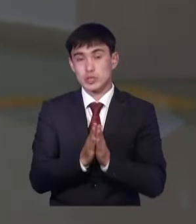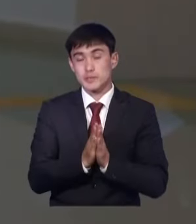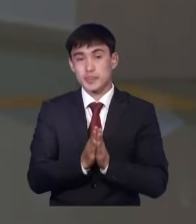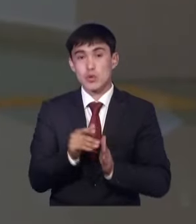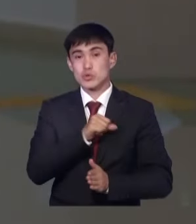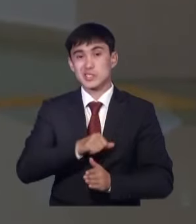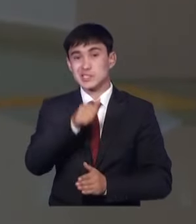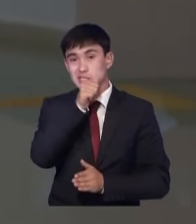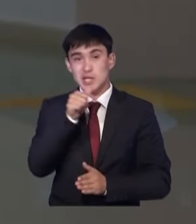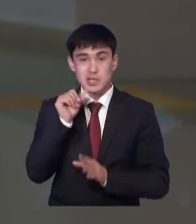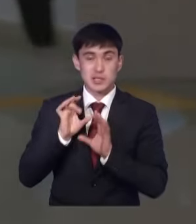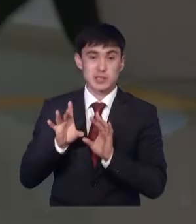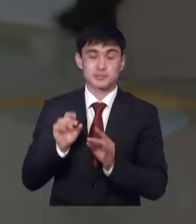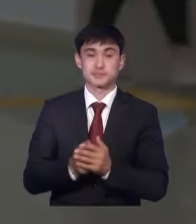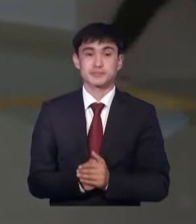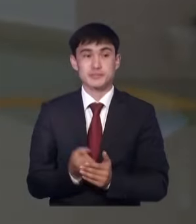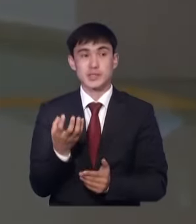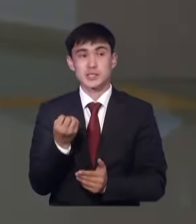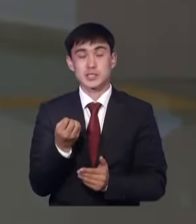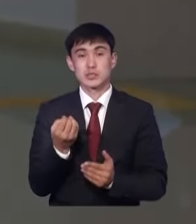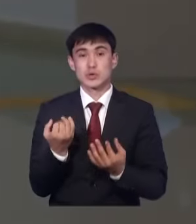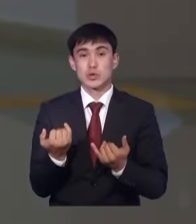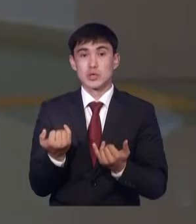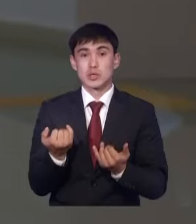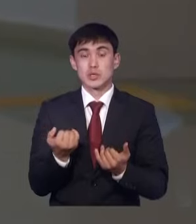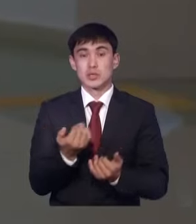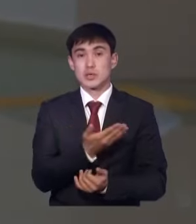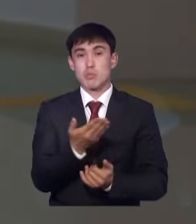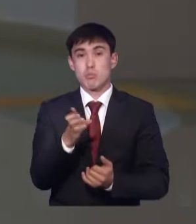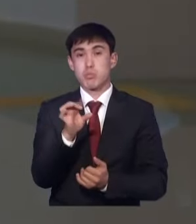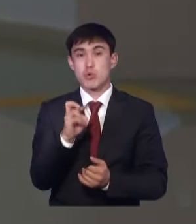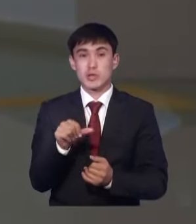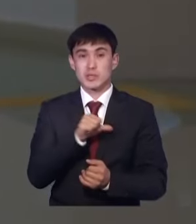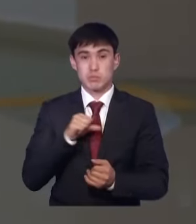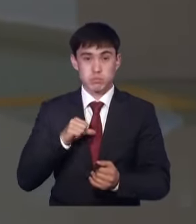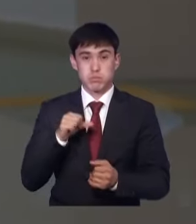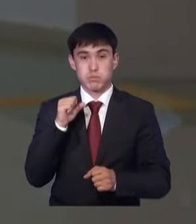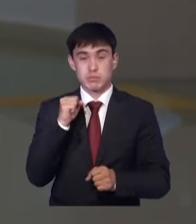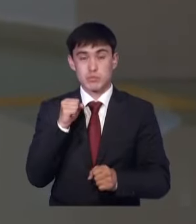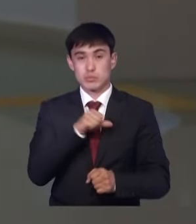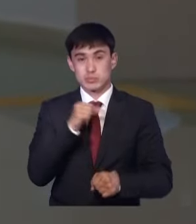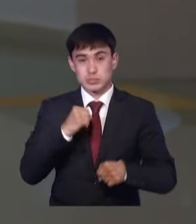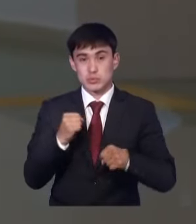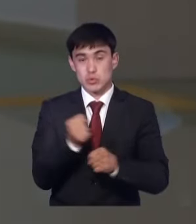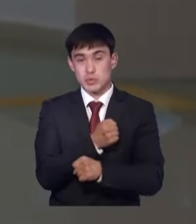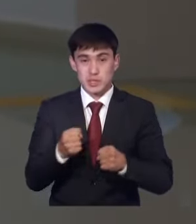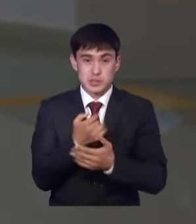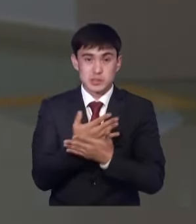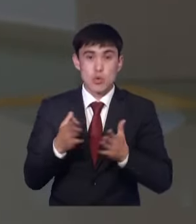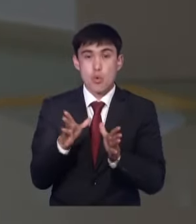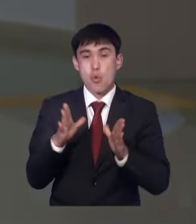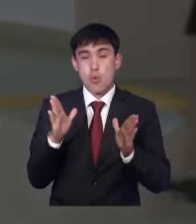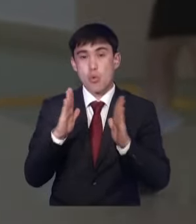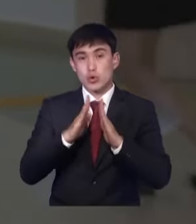өздерінің ішкі сырларымен бөліседі. Сондағы жағдайларда олардың, мысалы, буллингке ұшыраған балалар болса, отбасында зорлық-зомбылық көріп жатқан балалар